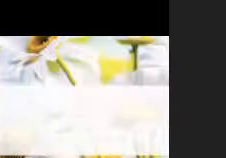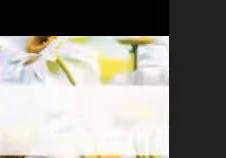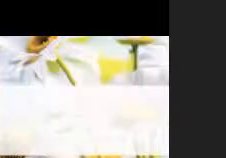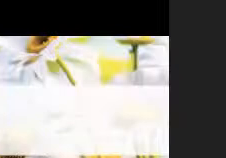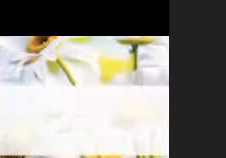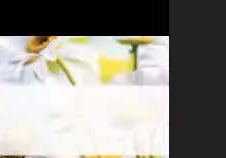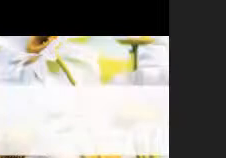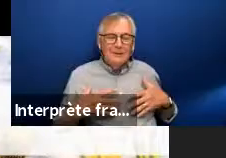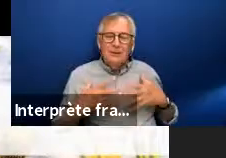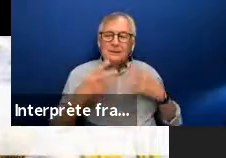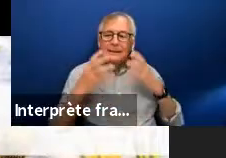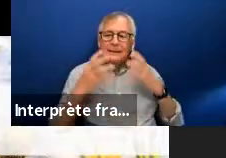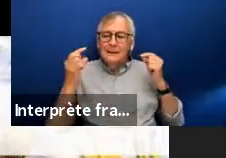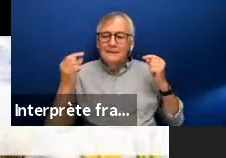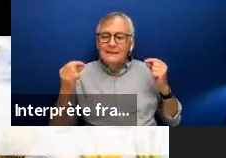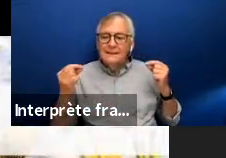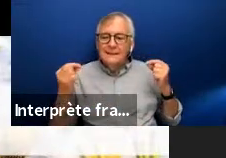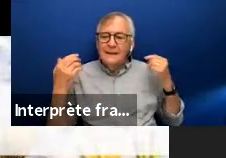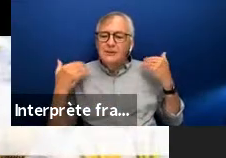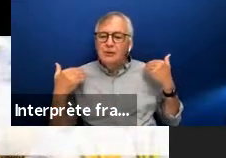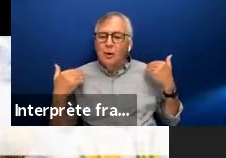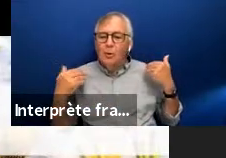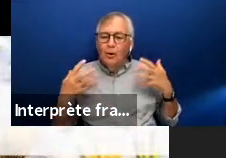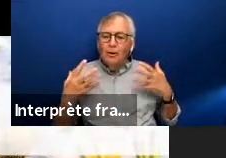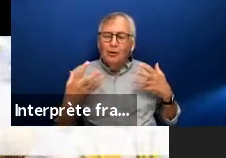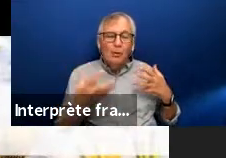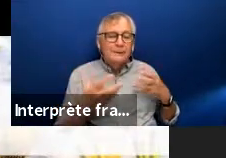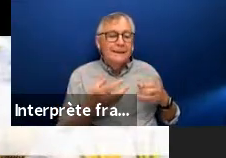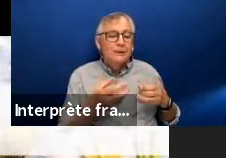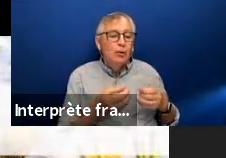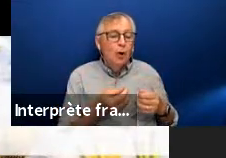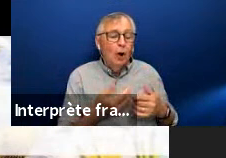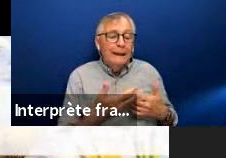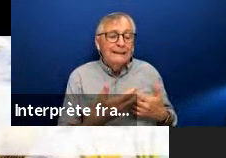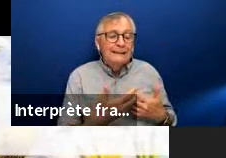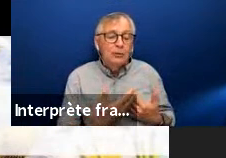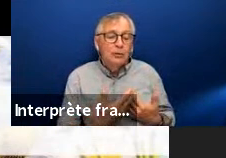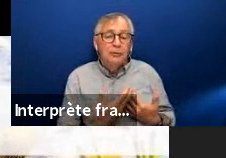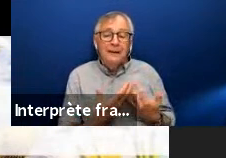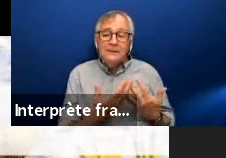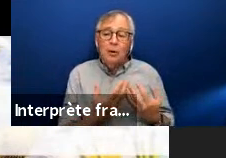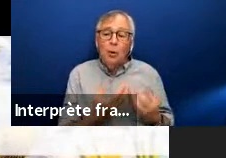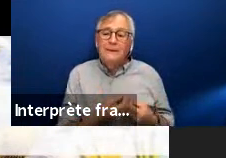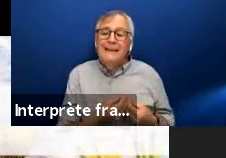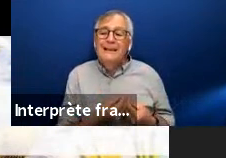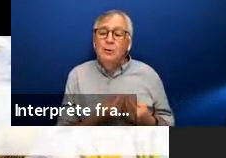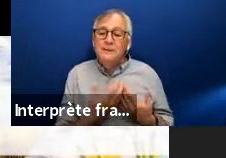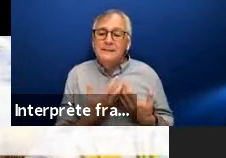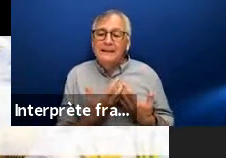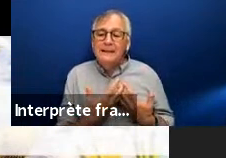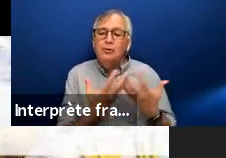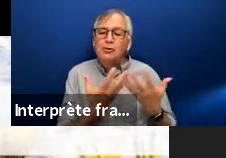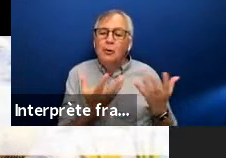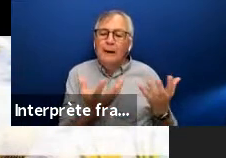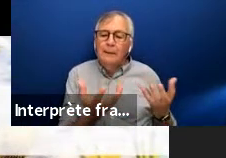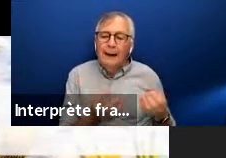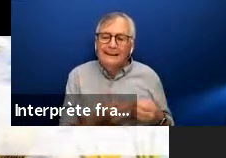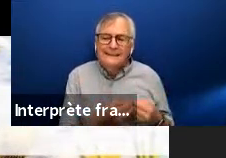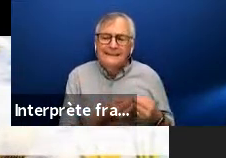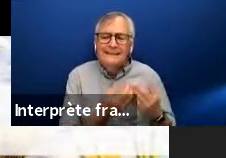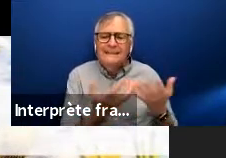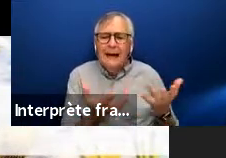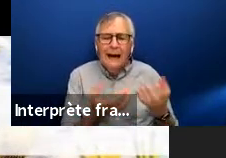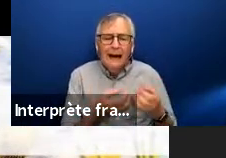Donc, c'est des personnes qui vivent sans le son. Donc, c'est une façon d'illustrer